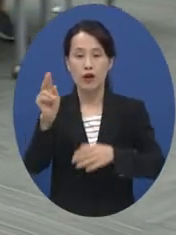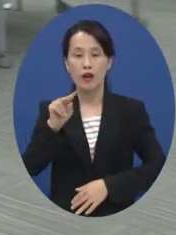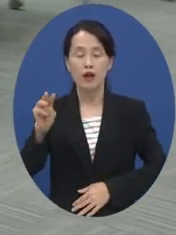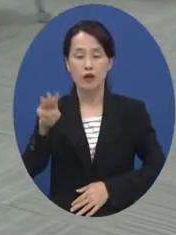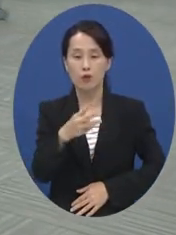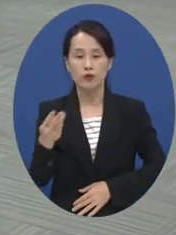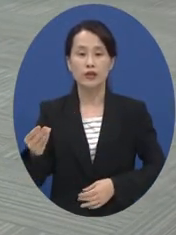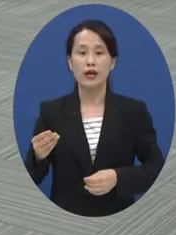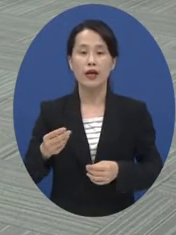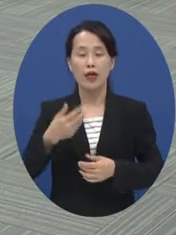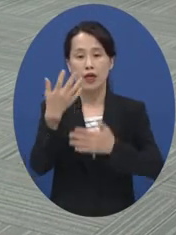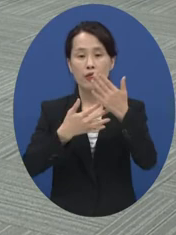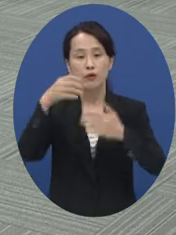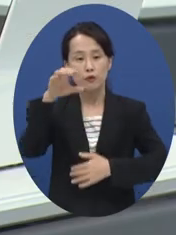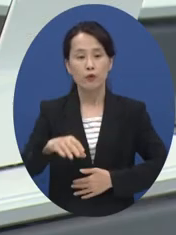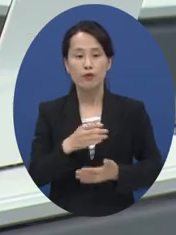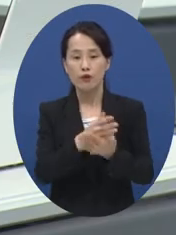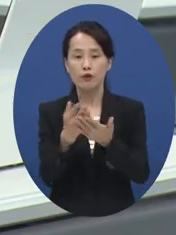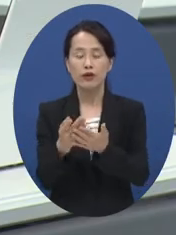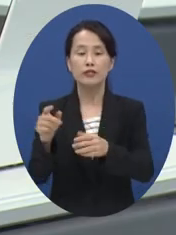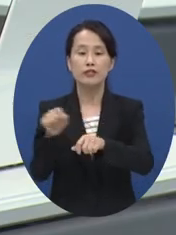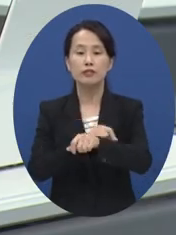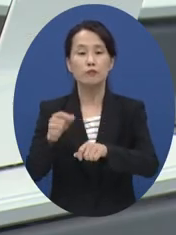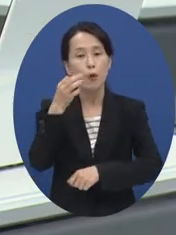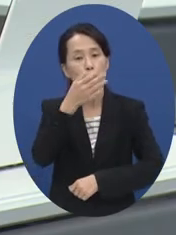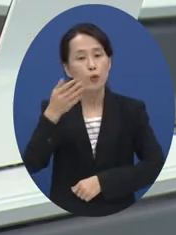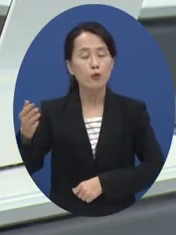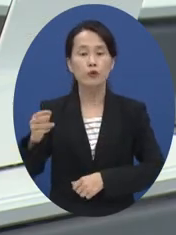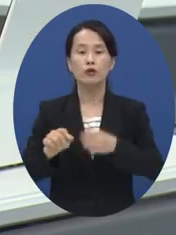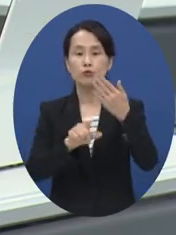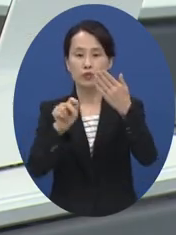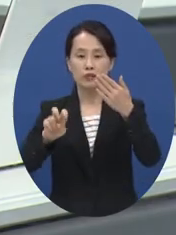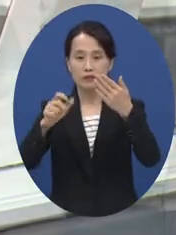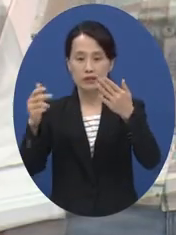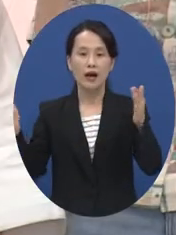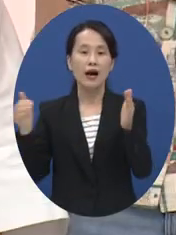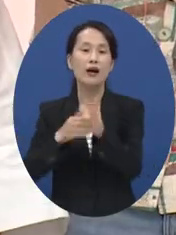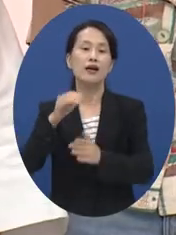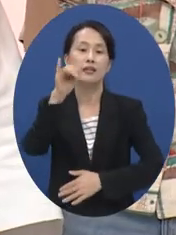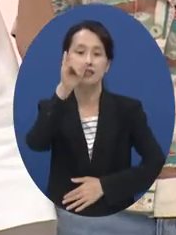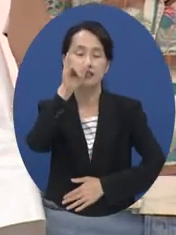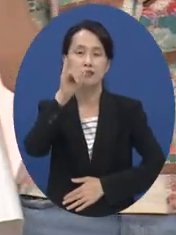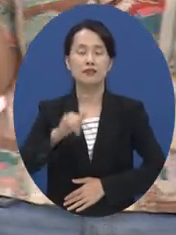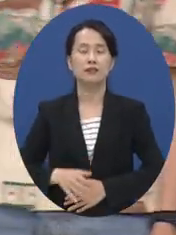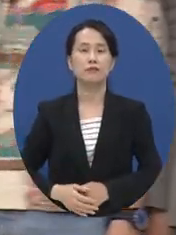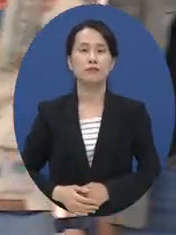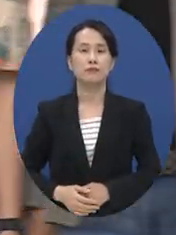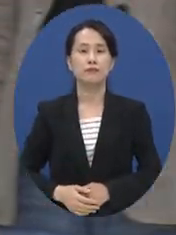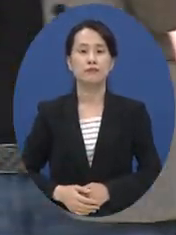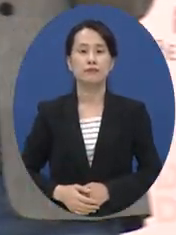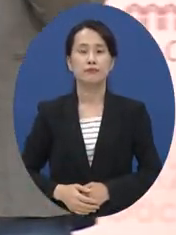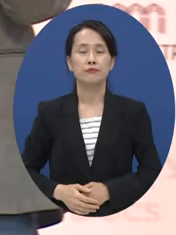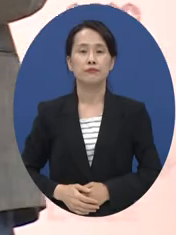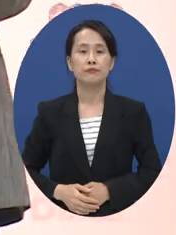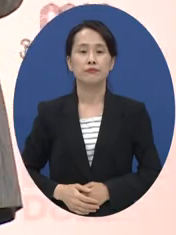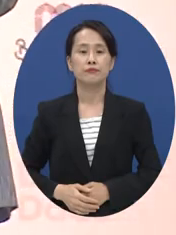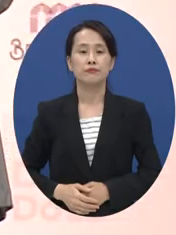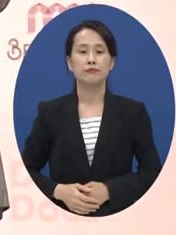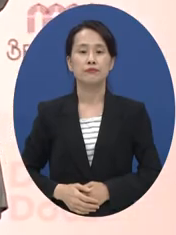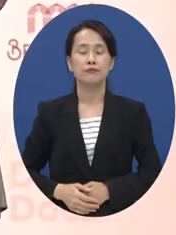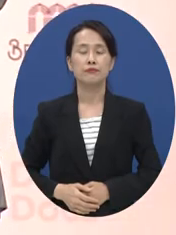주 상영관에서 다양한 특별 기획과 부대 행사가 27일까지 펼쳐집니다. 경기쇼TV 최창순입니다.